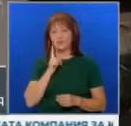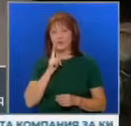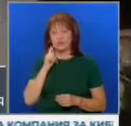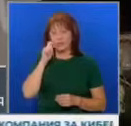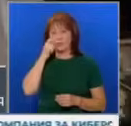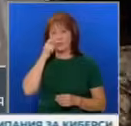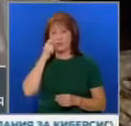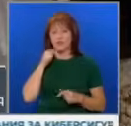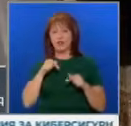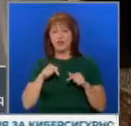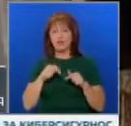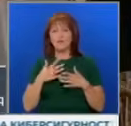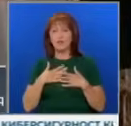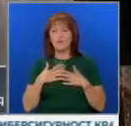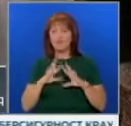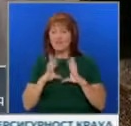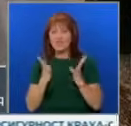Това ми беше всичко.